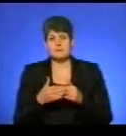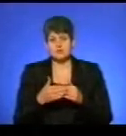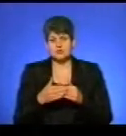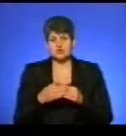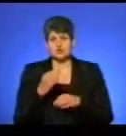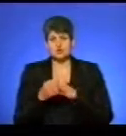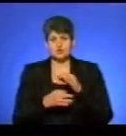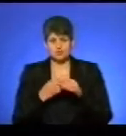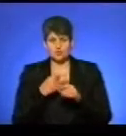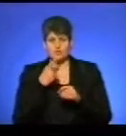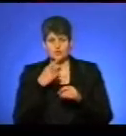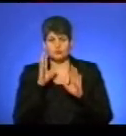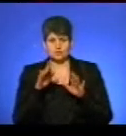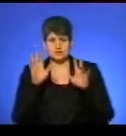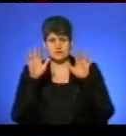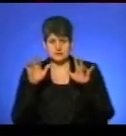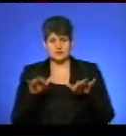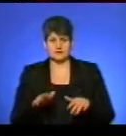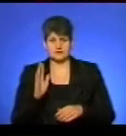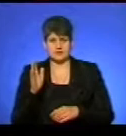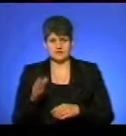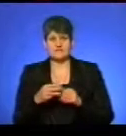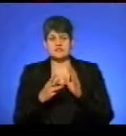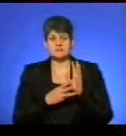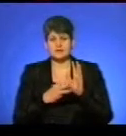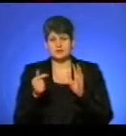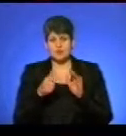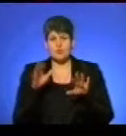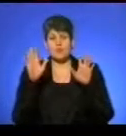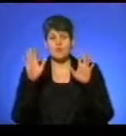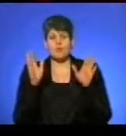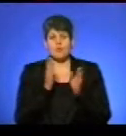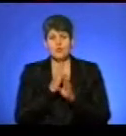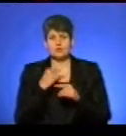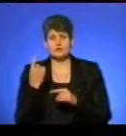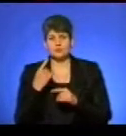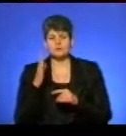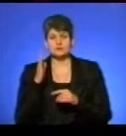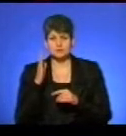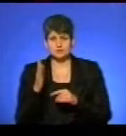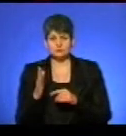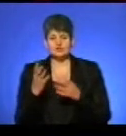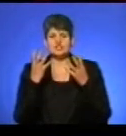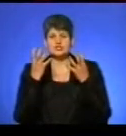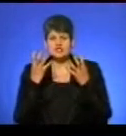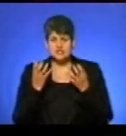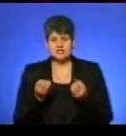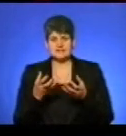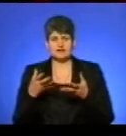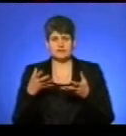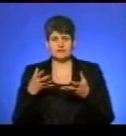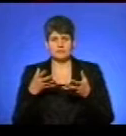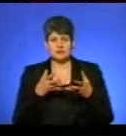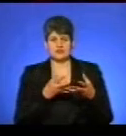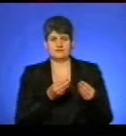прогнозує опади і надалі. На 18 грудня погода в області буде обумовлюватися ще впливом